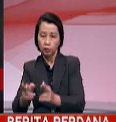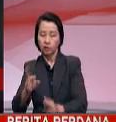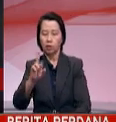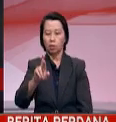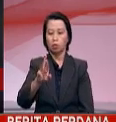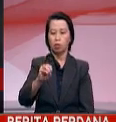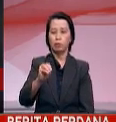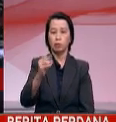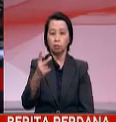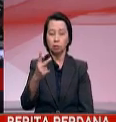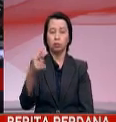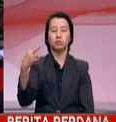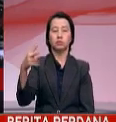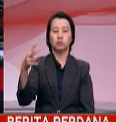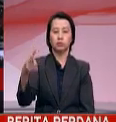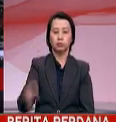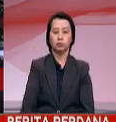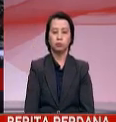Malaysia ke-12.